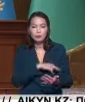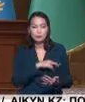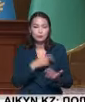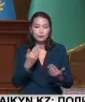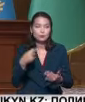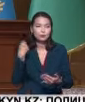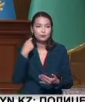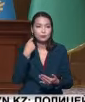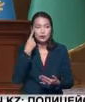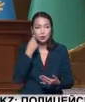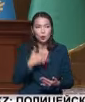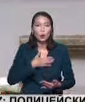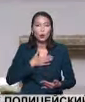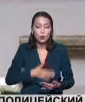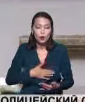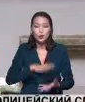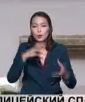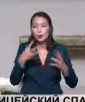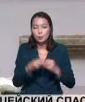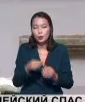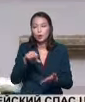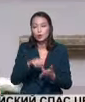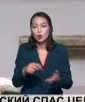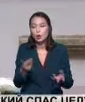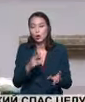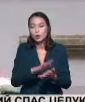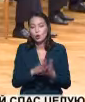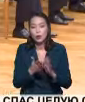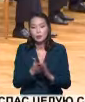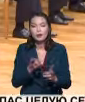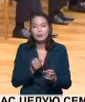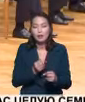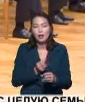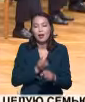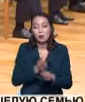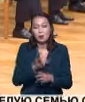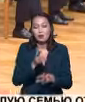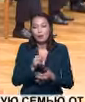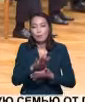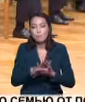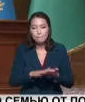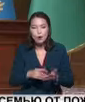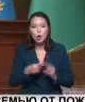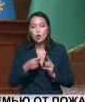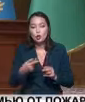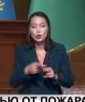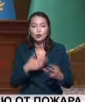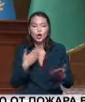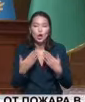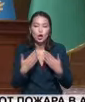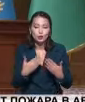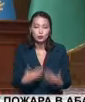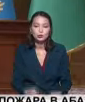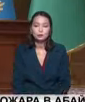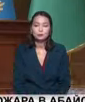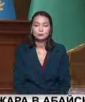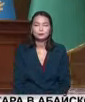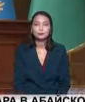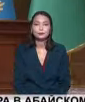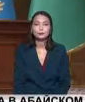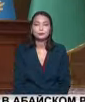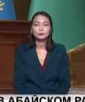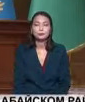президенты выразили удовлетворение итогами состоявшихся переговоров, направленных на дальнейшее укрепление казахско-туркменских отношений. Дильназ Асекенова, Астана